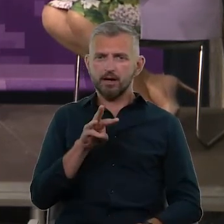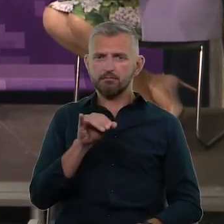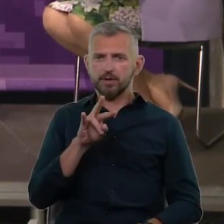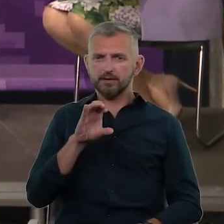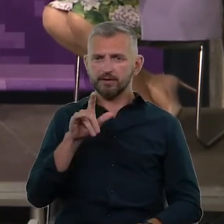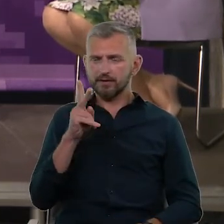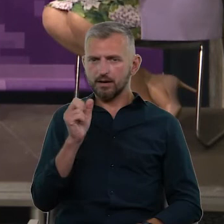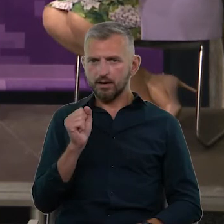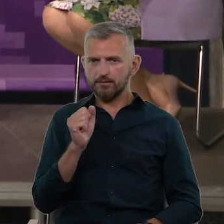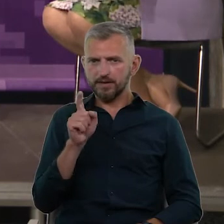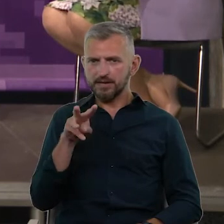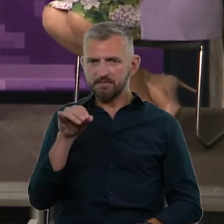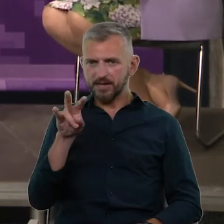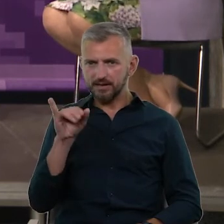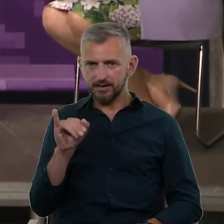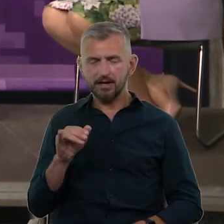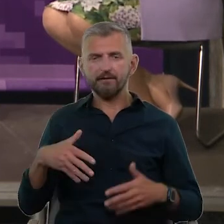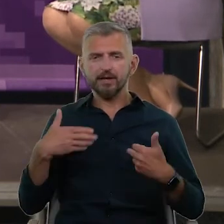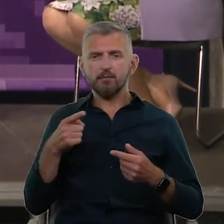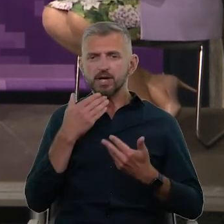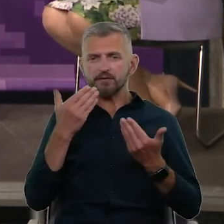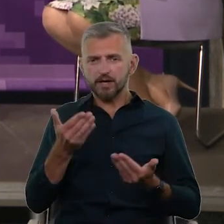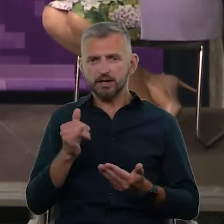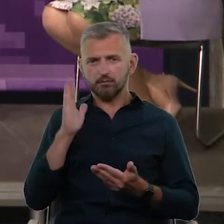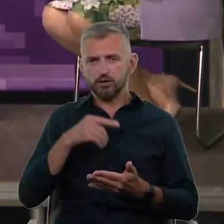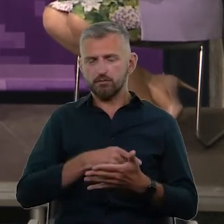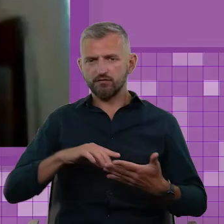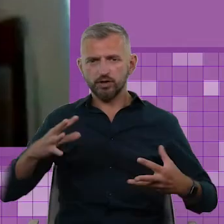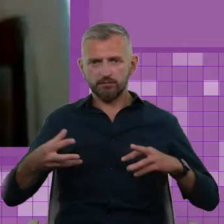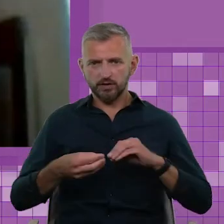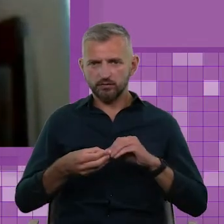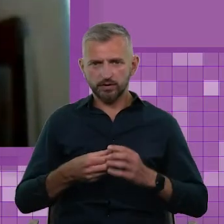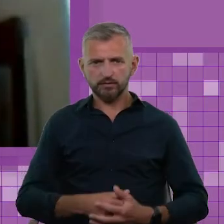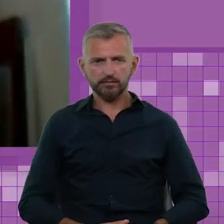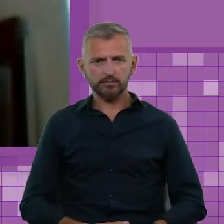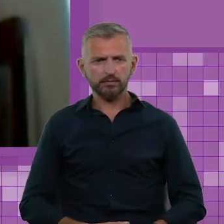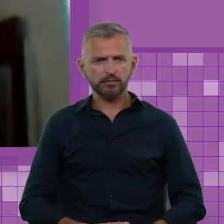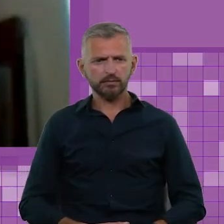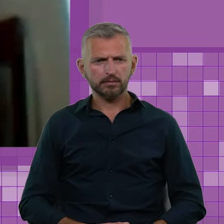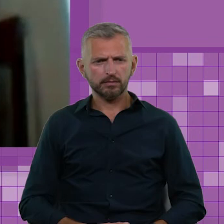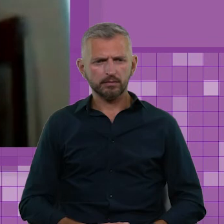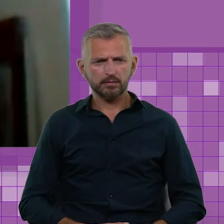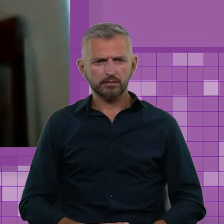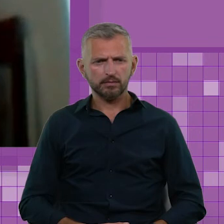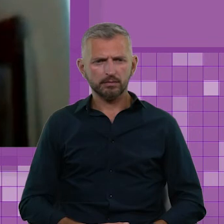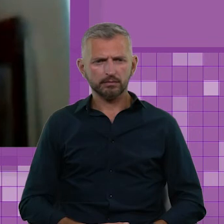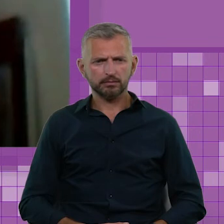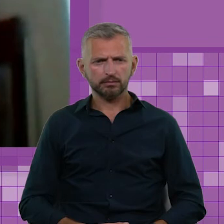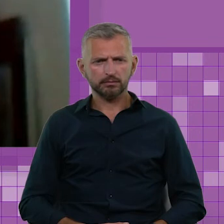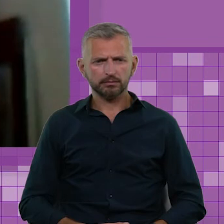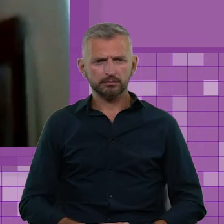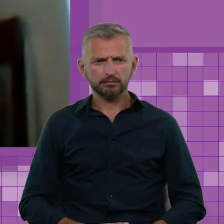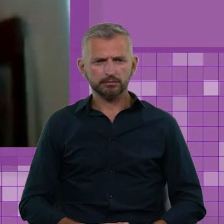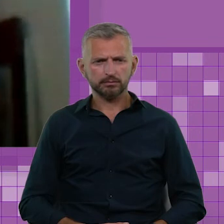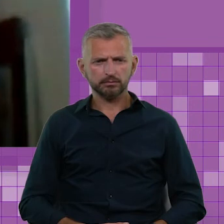І ми вітаємо її звернення і вже буду підводити підсумки. Дякую. Best greetings from Warsaw. My name